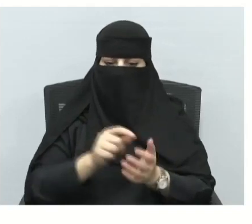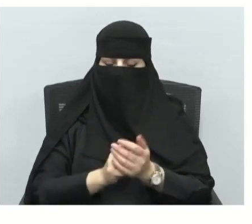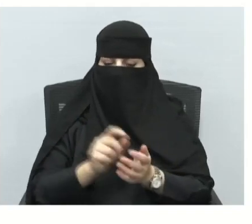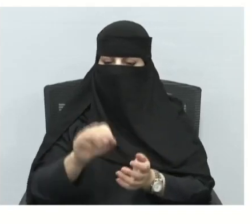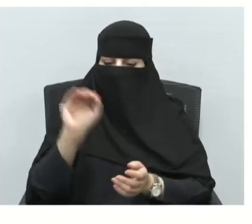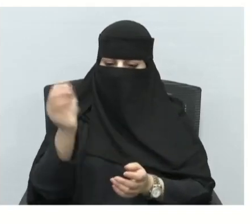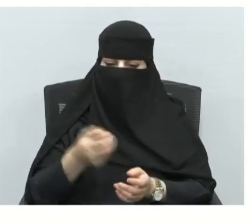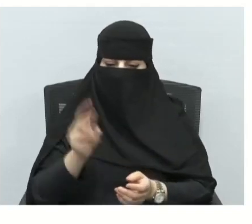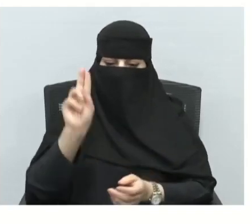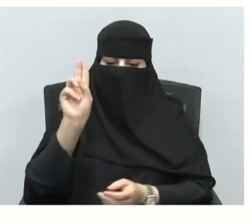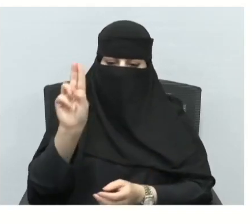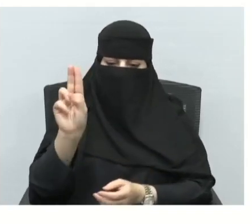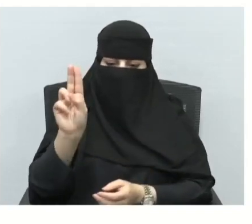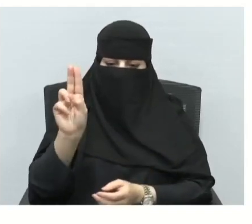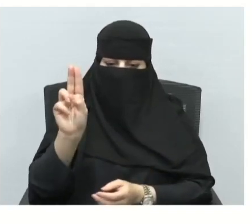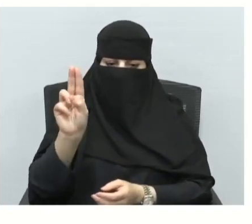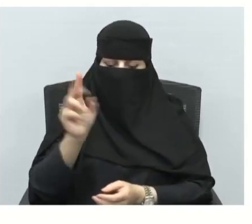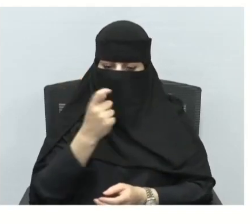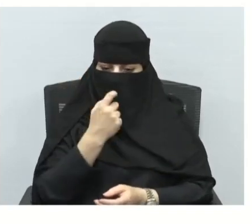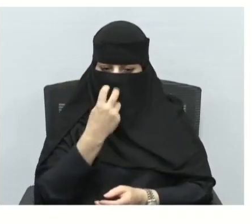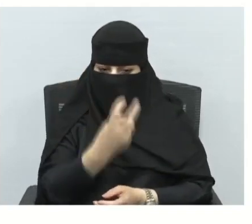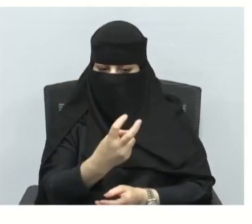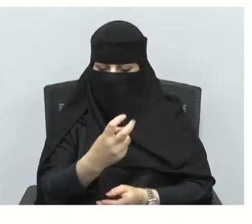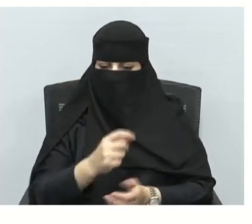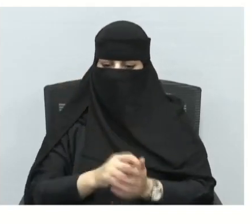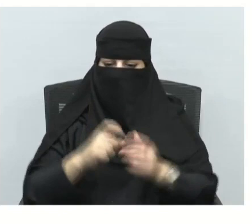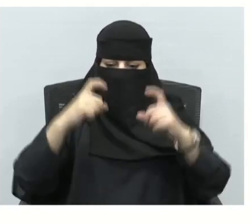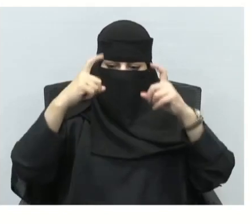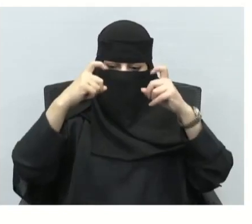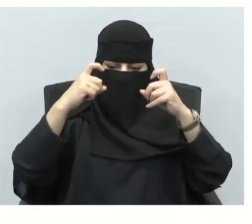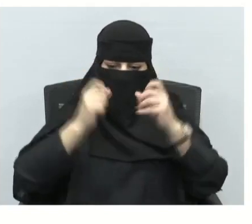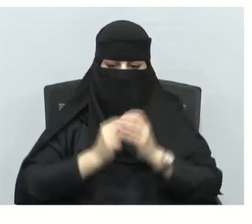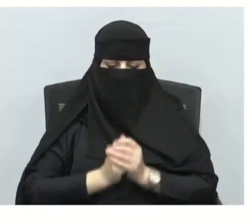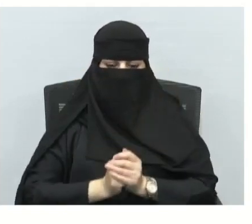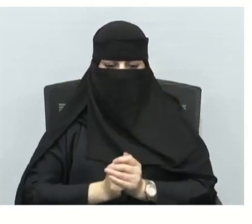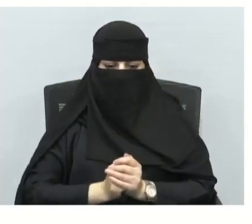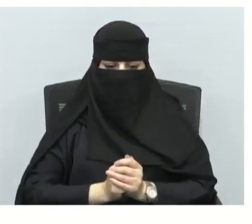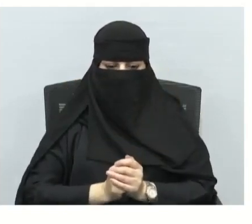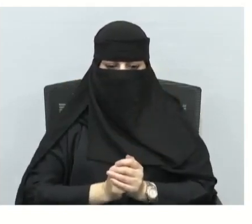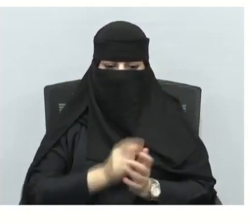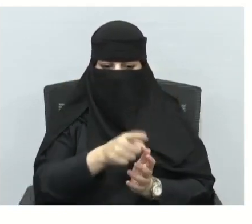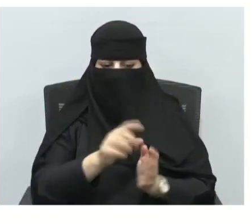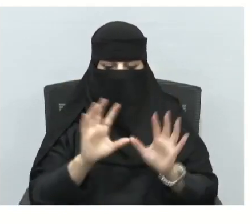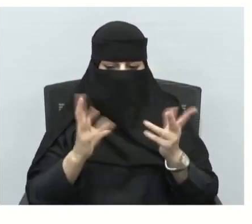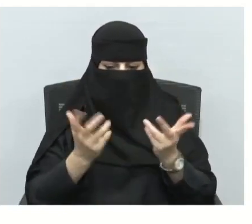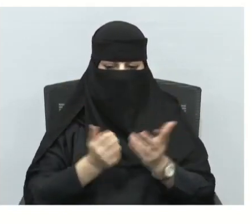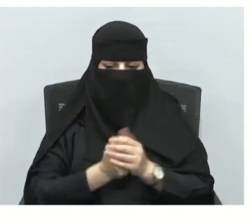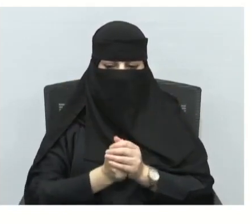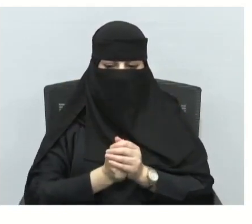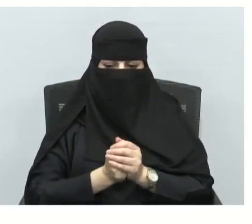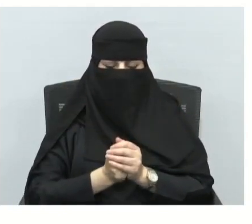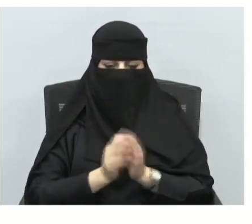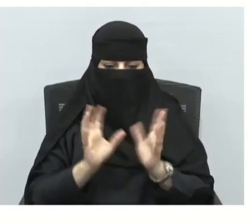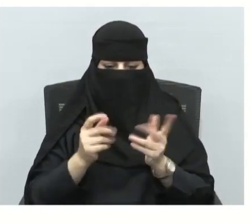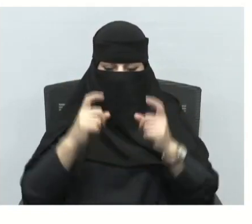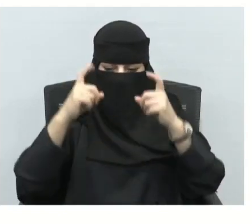حرفنا دعونا اولا ننظر الى هذه الصوره هيا يا اصدقاء هذه الصوره ما هي